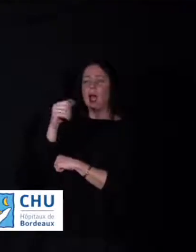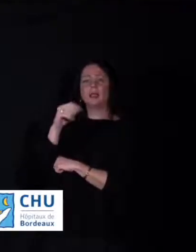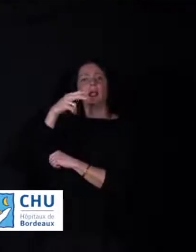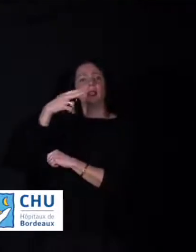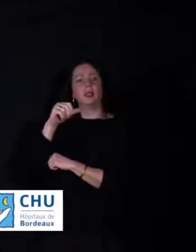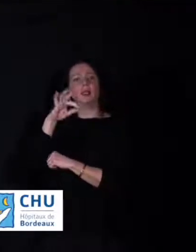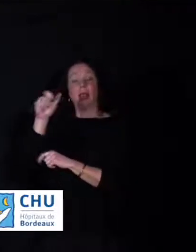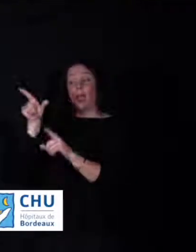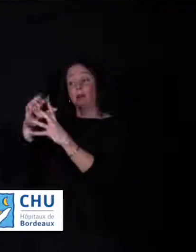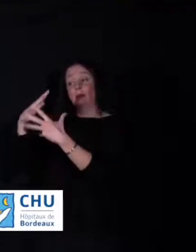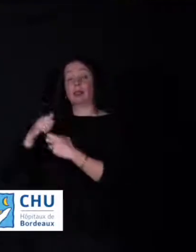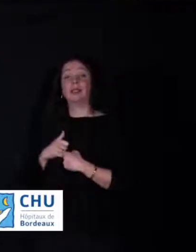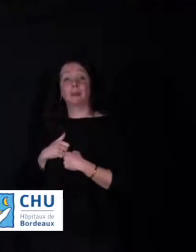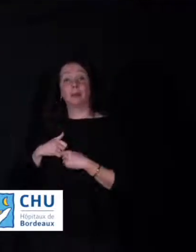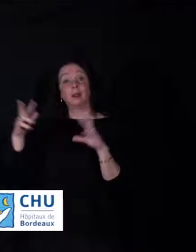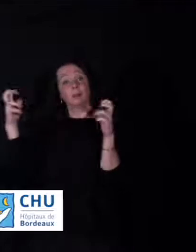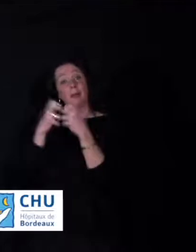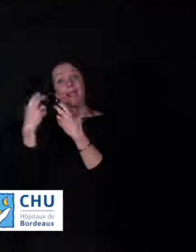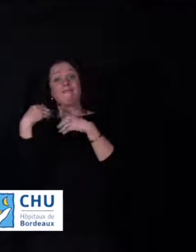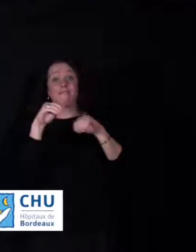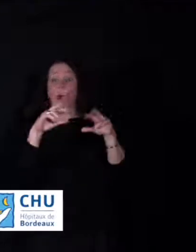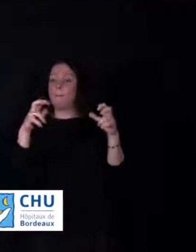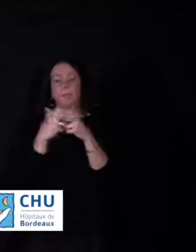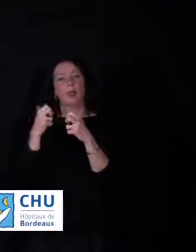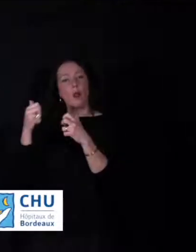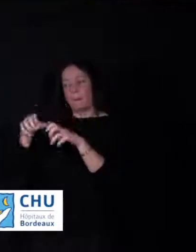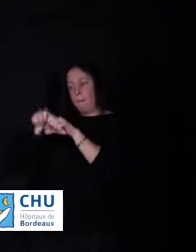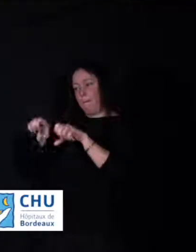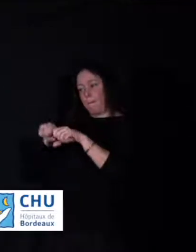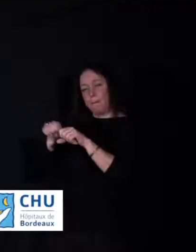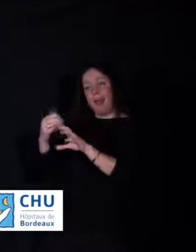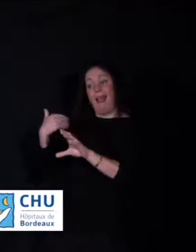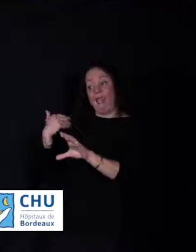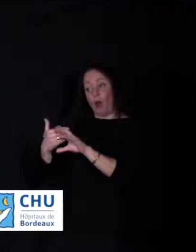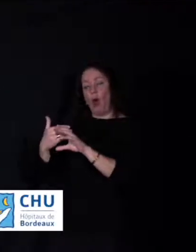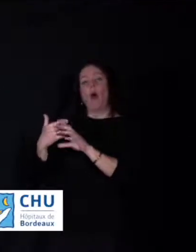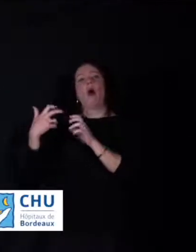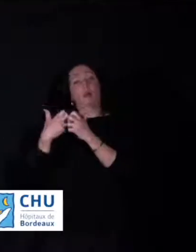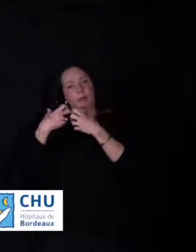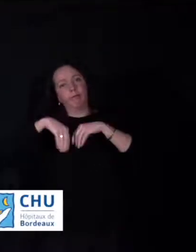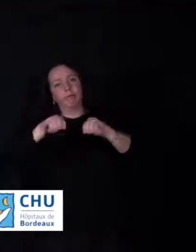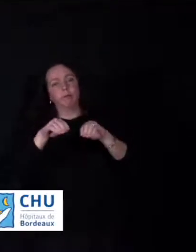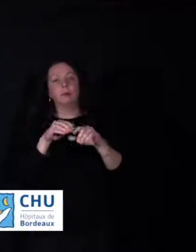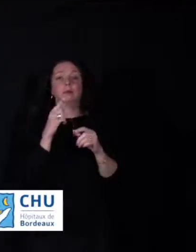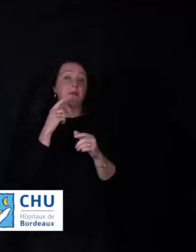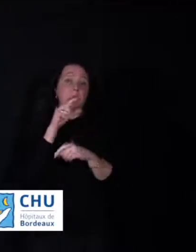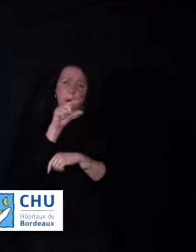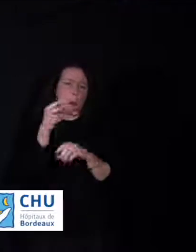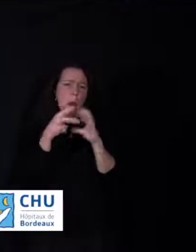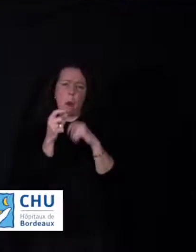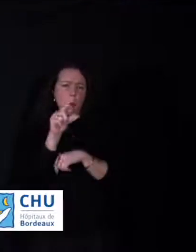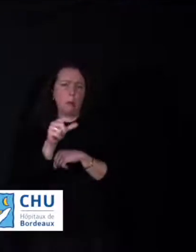vendre son vaccin Covid à prix coûtant, quelques euros. Et enfin, en termes médico-économiques, si l'on